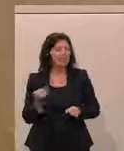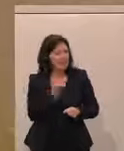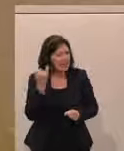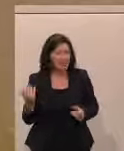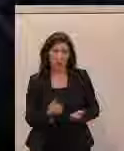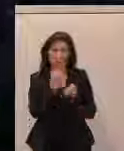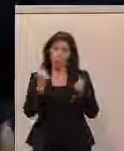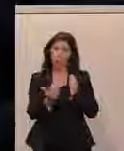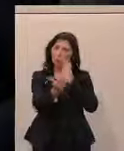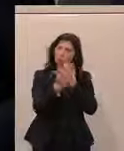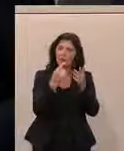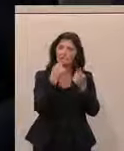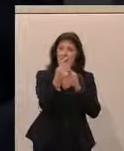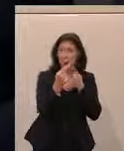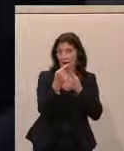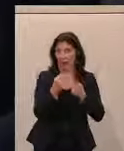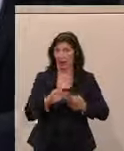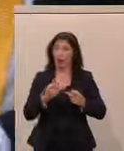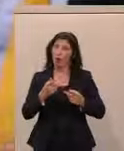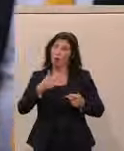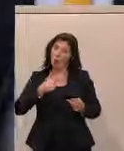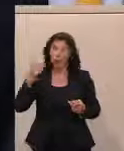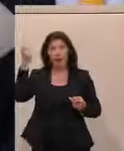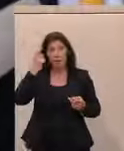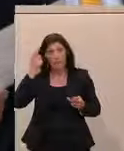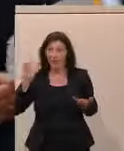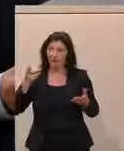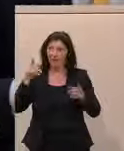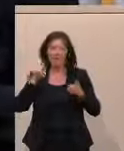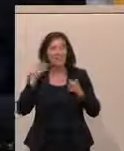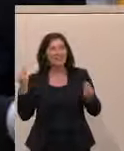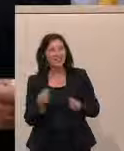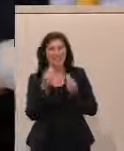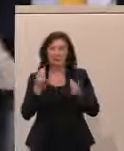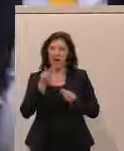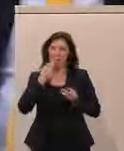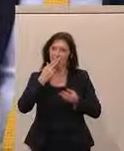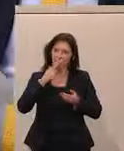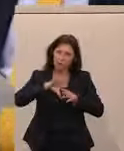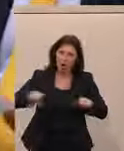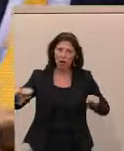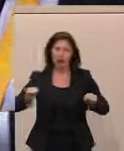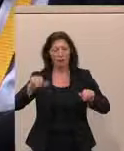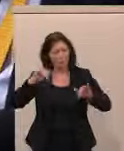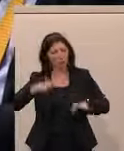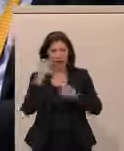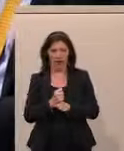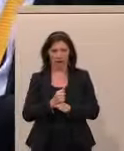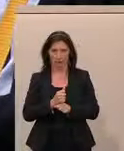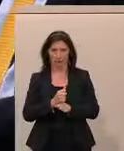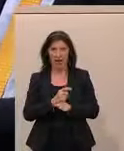getrachtet habe. Und ich meine das mit ganz pathetischer republikanischer Inbrunst. Wer sich, wie